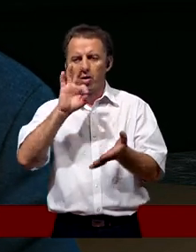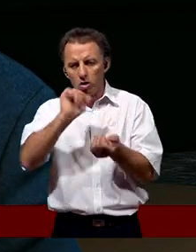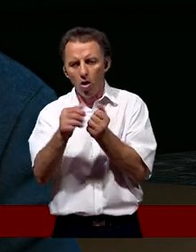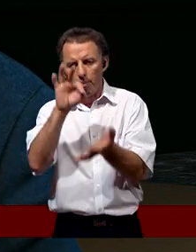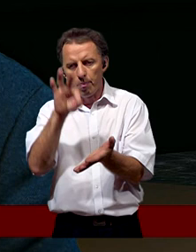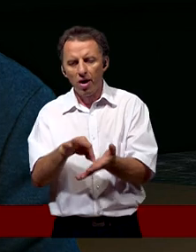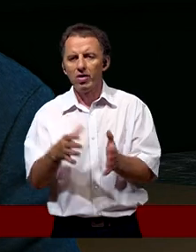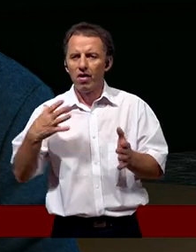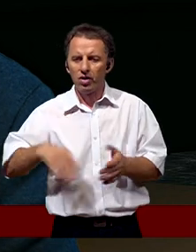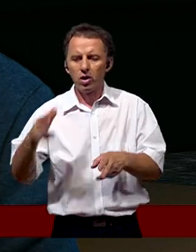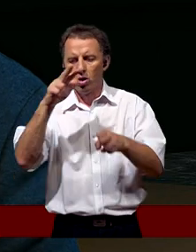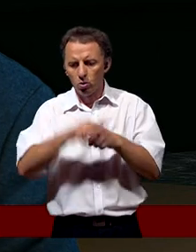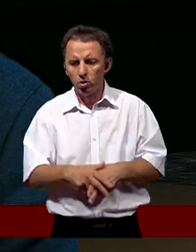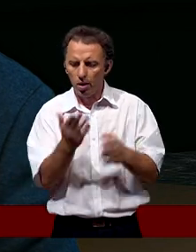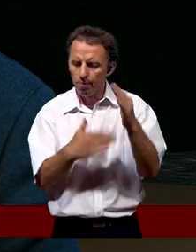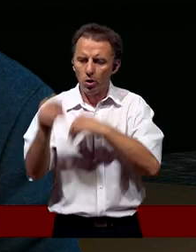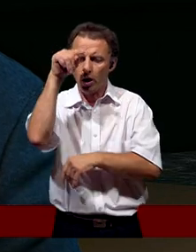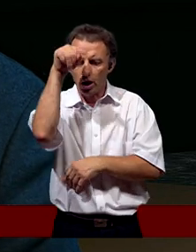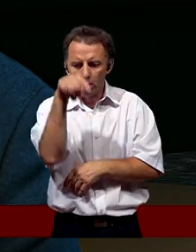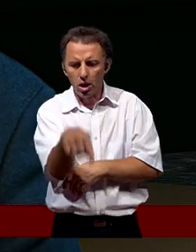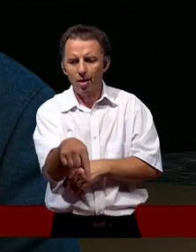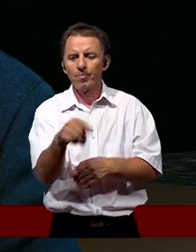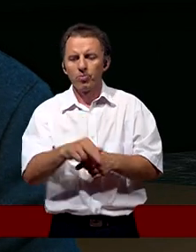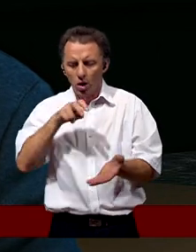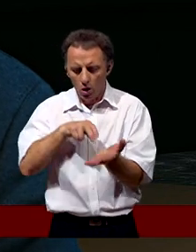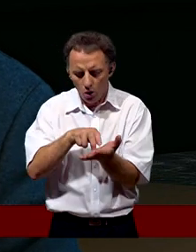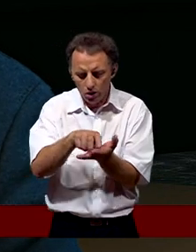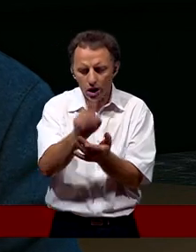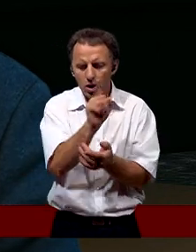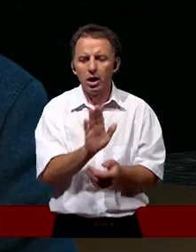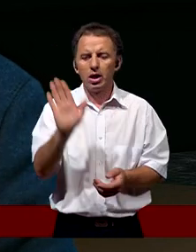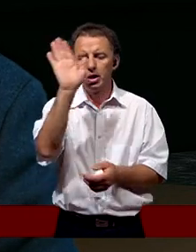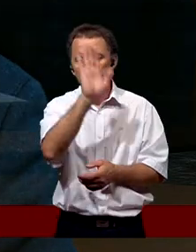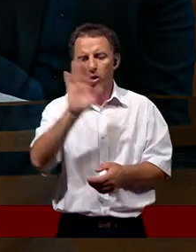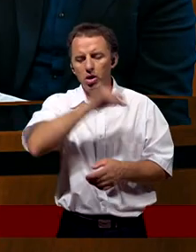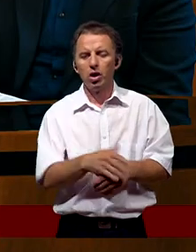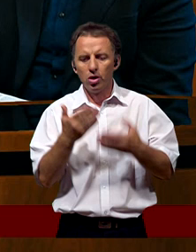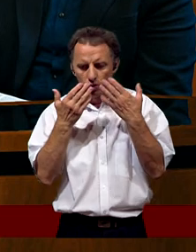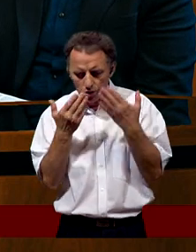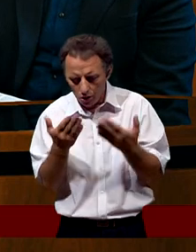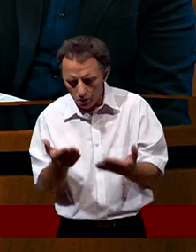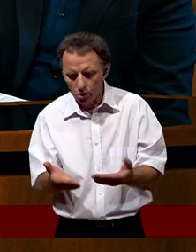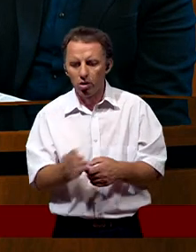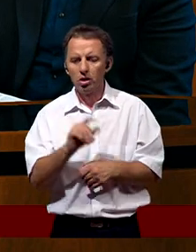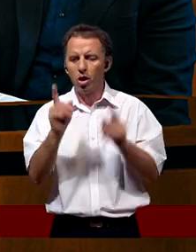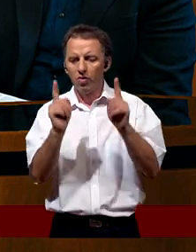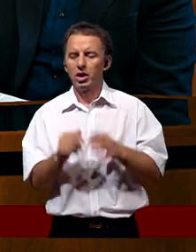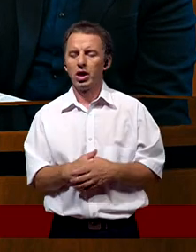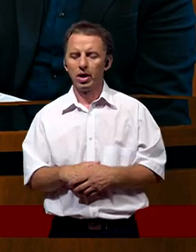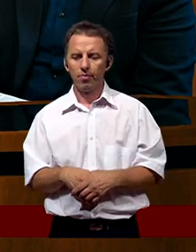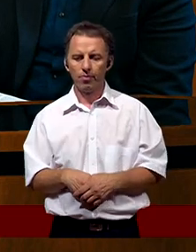są pewne wartości, które są ponad to. I to jest to właśnie chodzenie z Bogiem. Tak, dziękuję. Dziękuję bardzo, Grzegorzu.